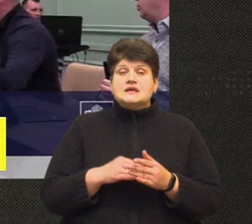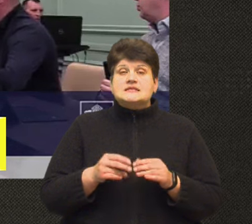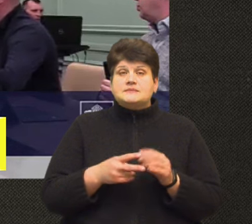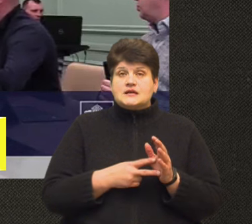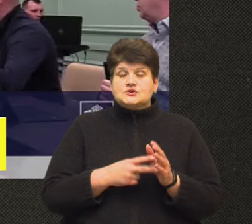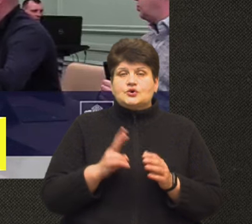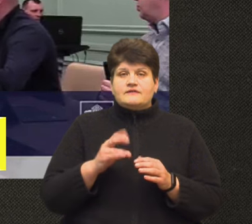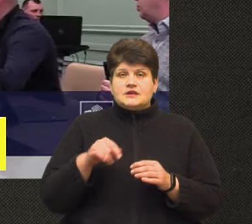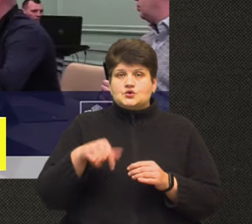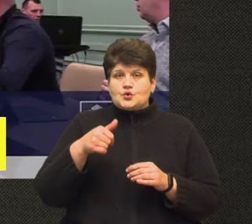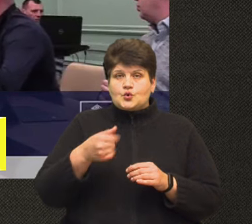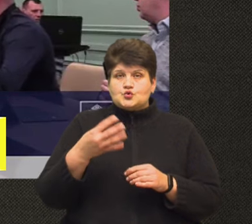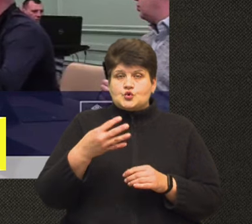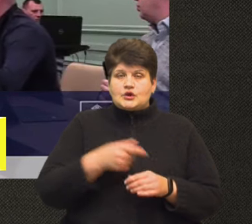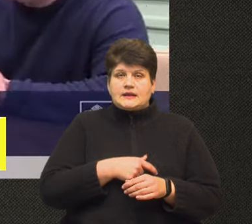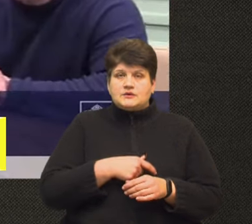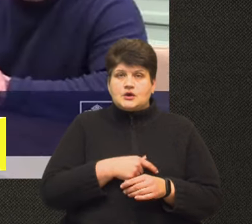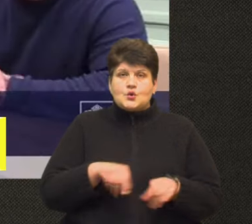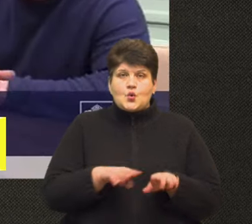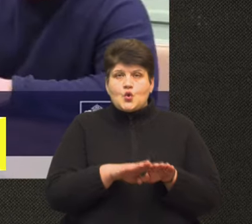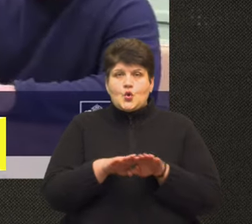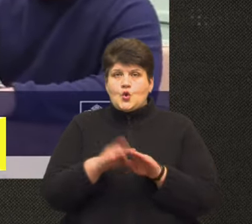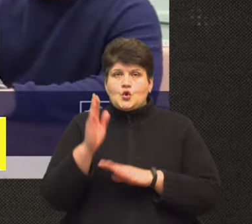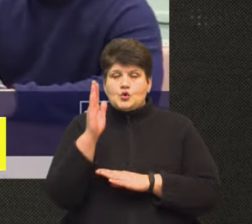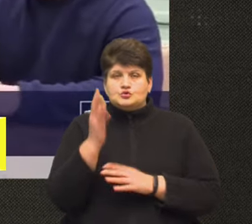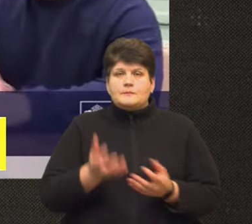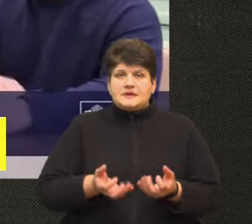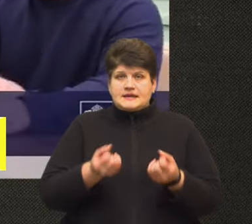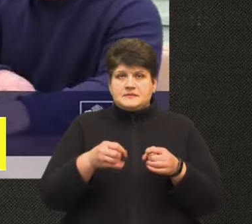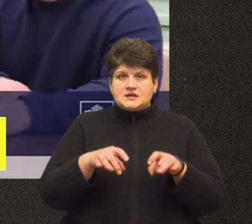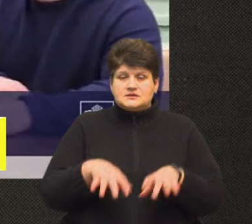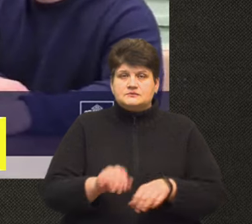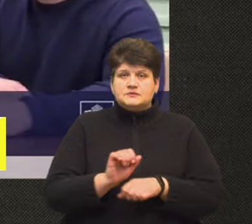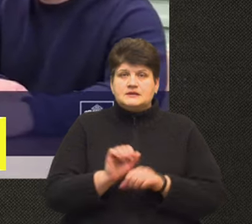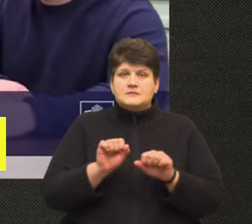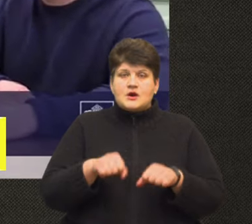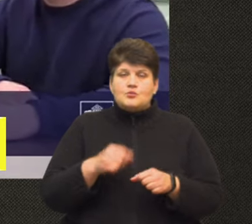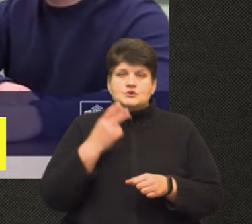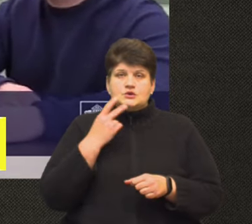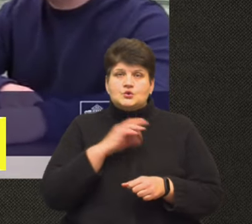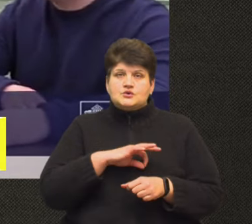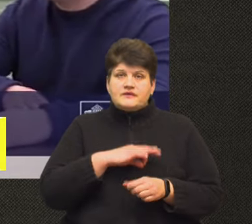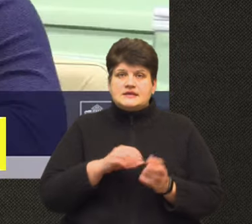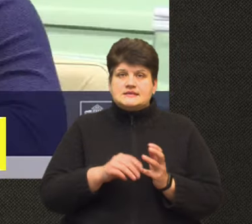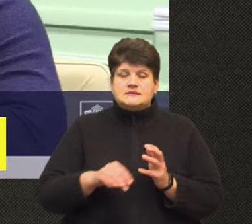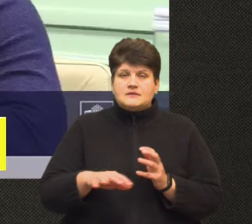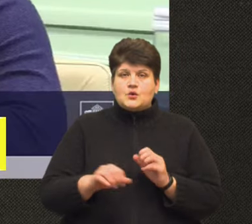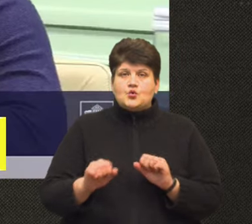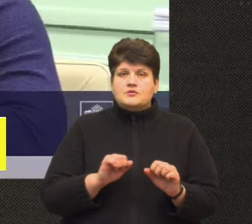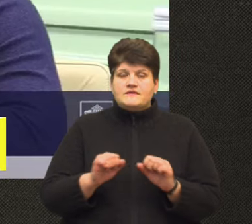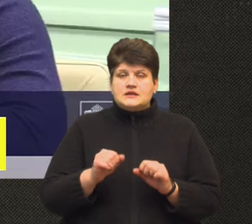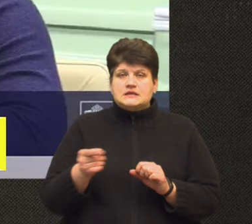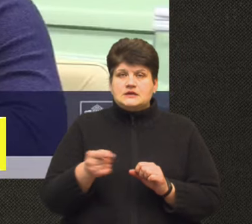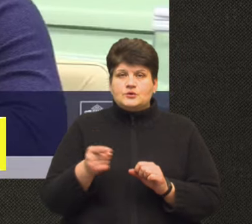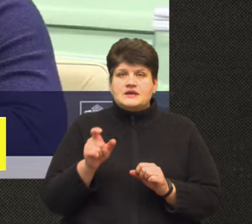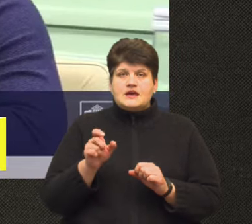40 депутатів міськради Одноголосно підтримали рішення припинити право постійного користування земельною ділянкою управлінню Тернопільської